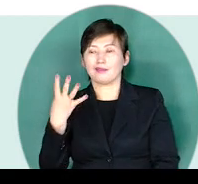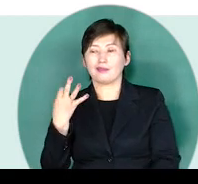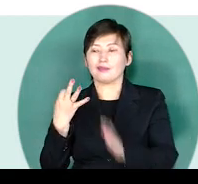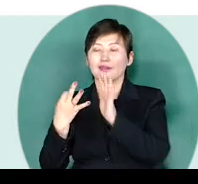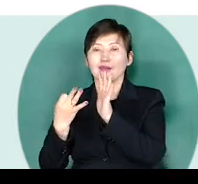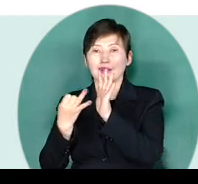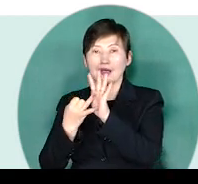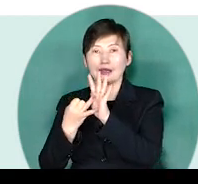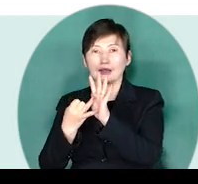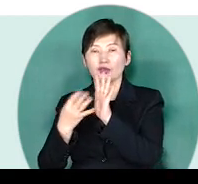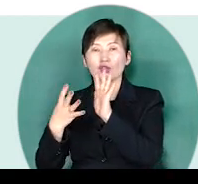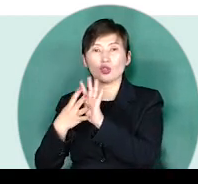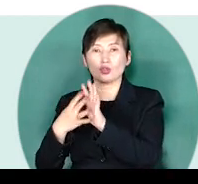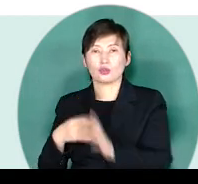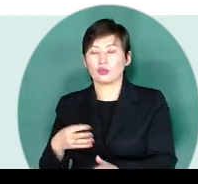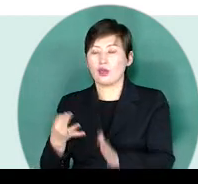79,